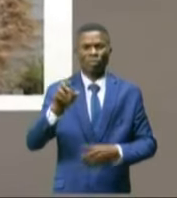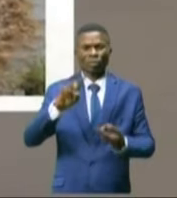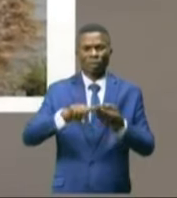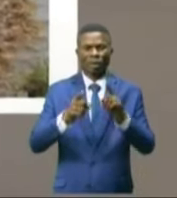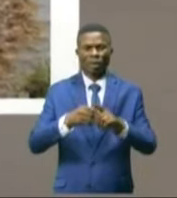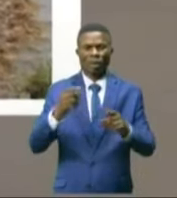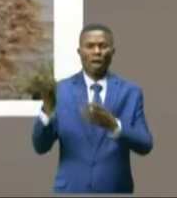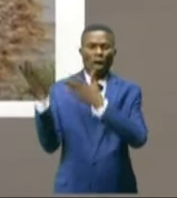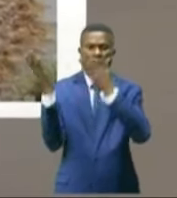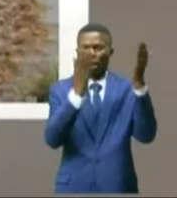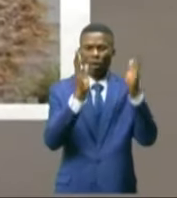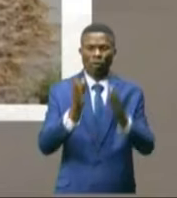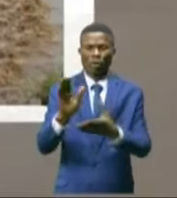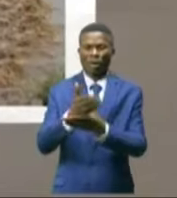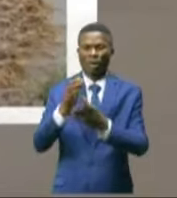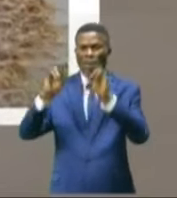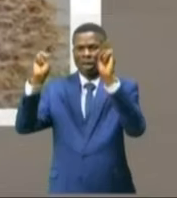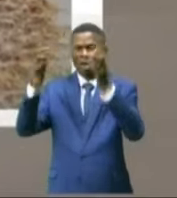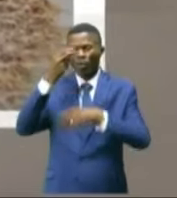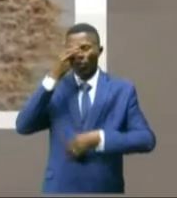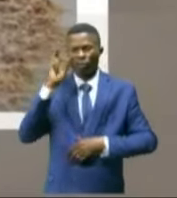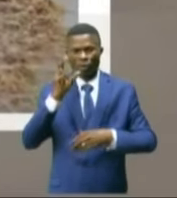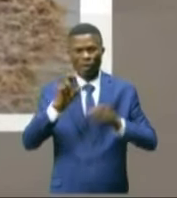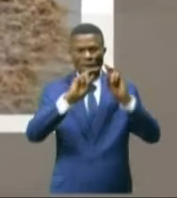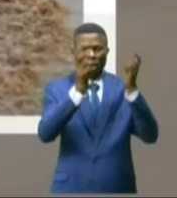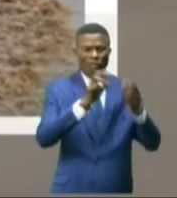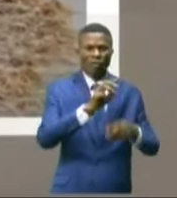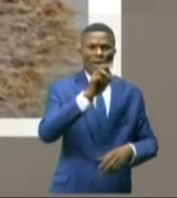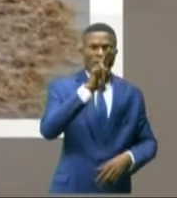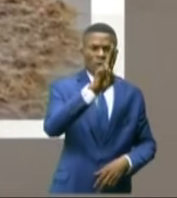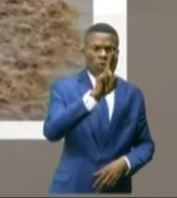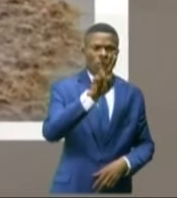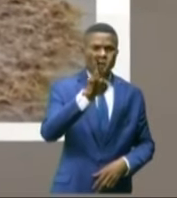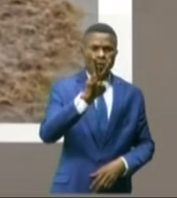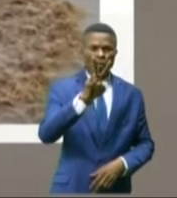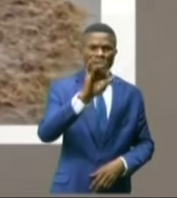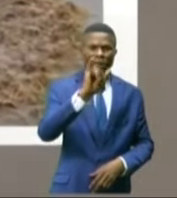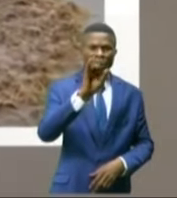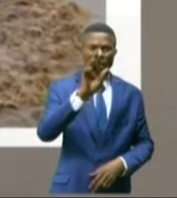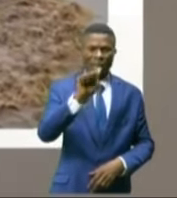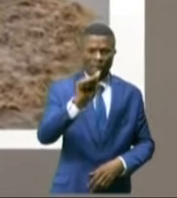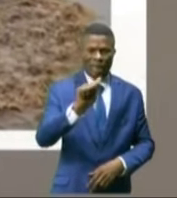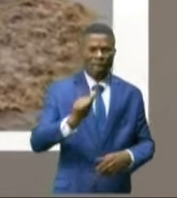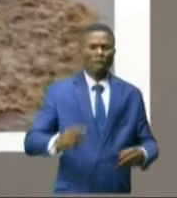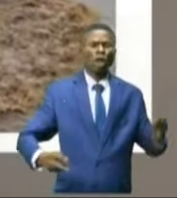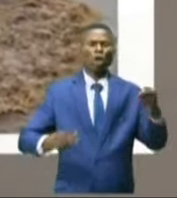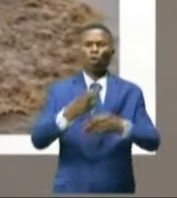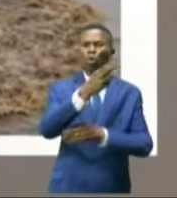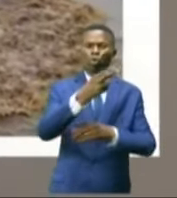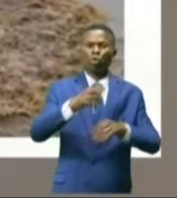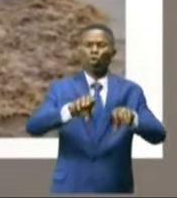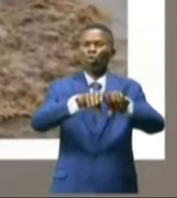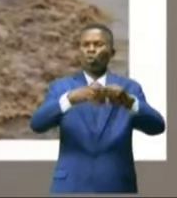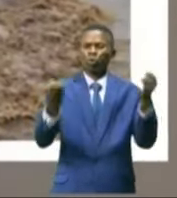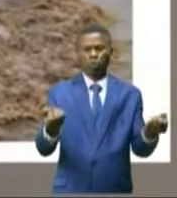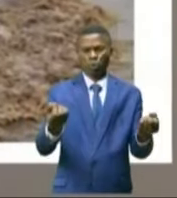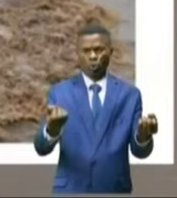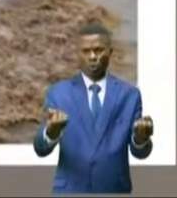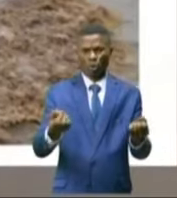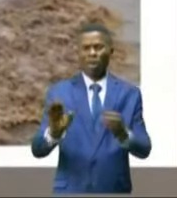le trafic entre la ville de Bukavu et celle d'Uvira dans la province du Sud Kivu est coupé depuis la matinée de